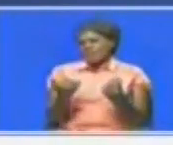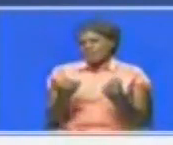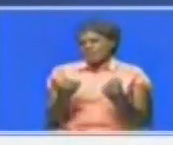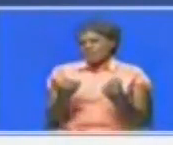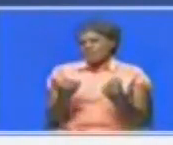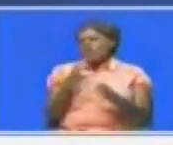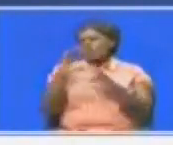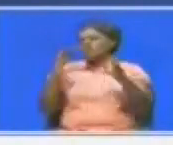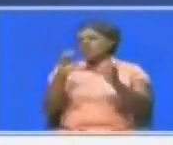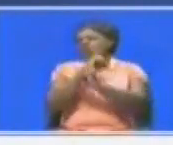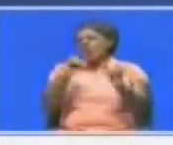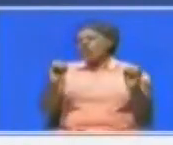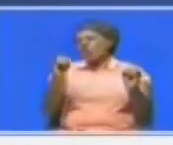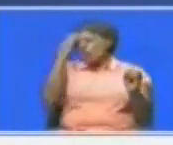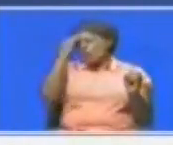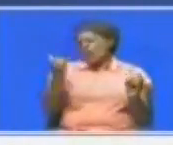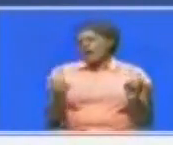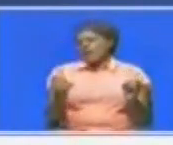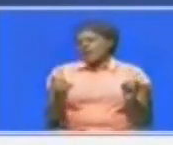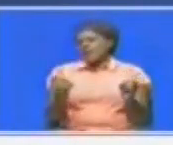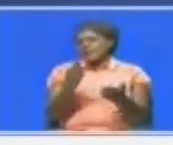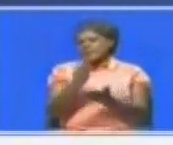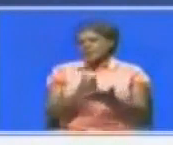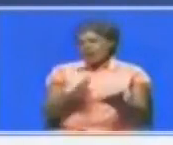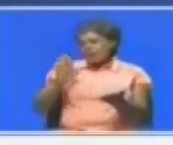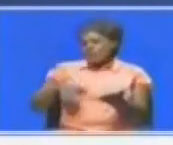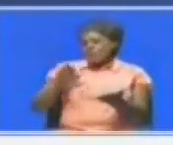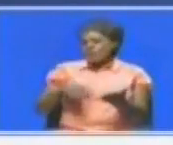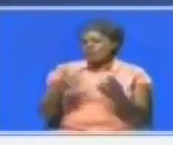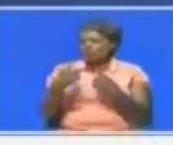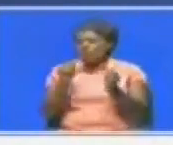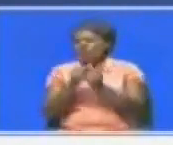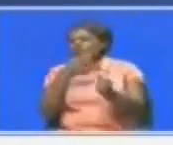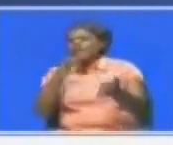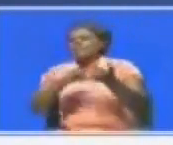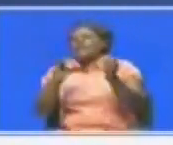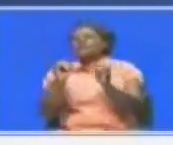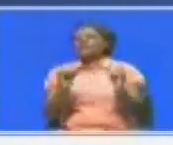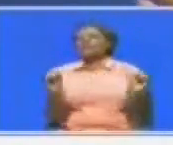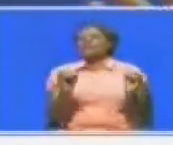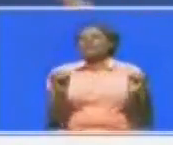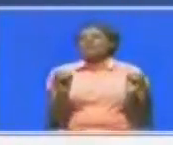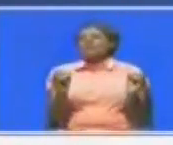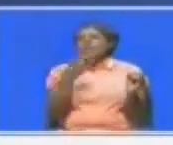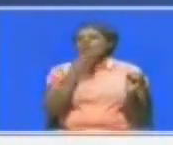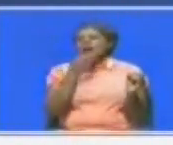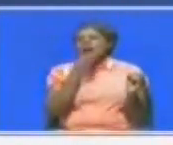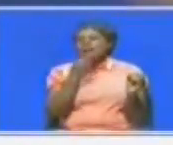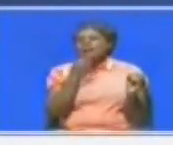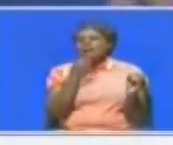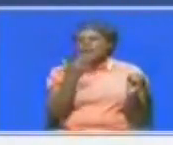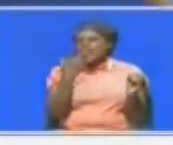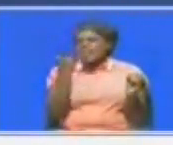nini hakuna communication kwa ndoa? Sasa hizi wanaume wengi wanakuja nyumbani hawaongei na mabibi zao. Manake unataka kujifanya. Yani unajua mwanaume akishaanza kuoncha